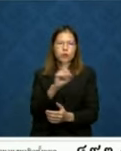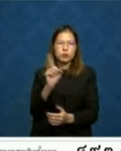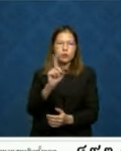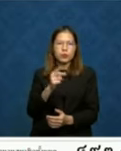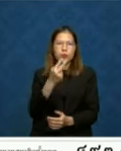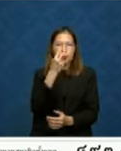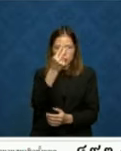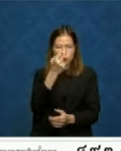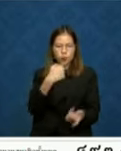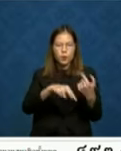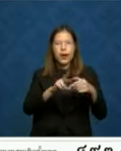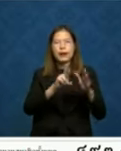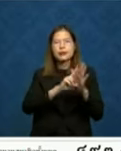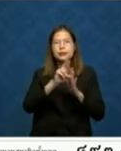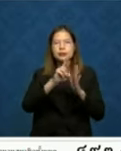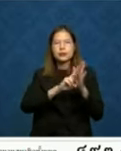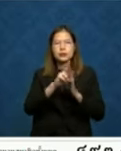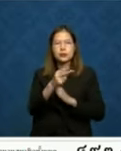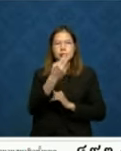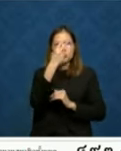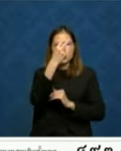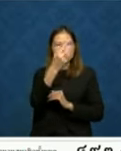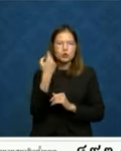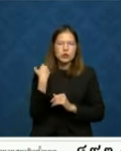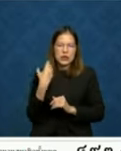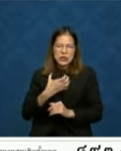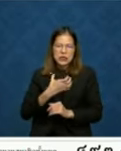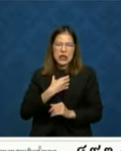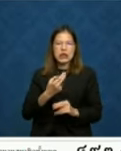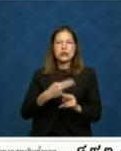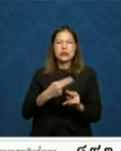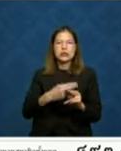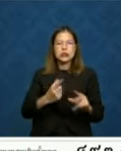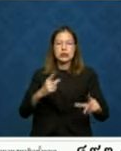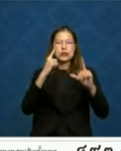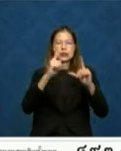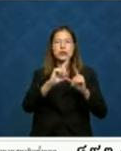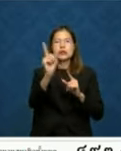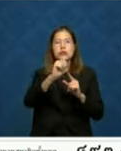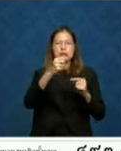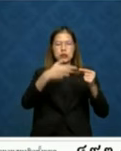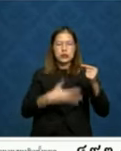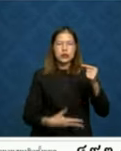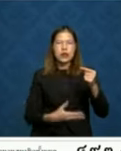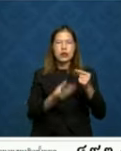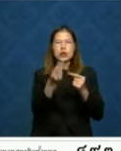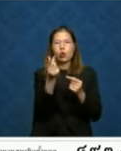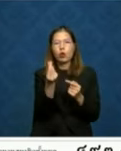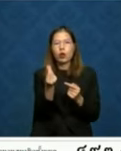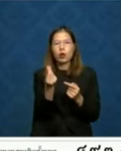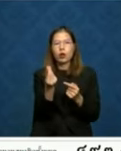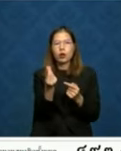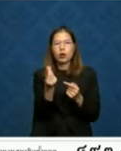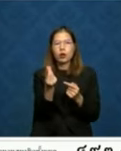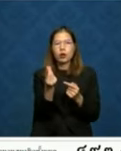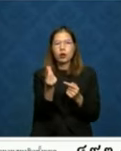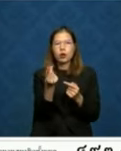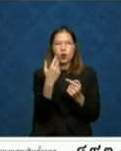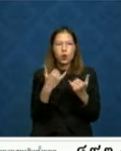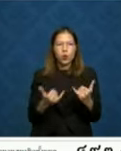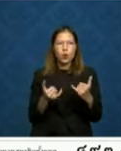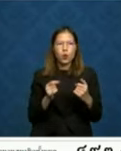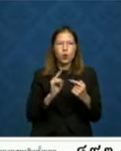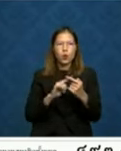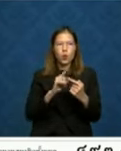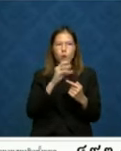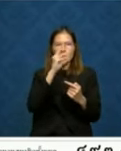สิครับเชียงรายครับจะเอายี่ห้อไหนครับคัดต้นแล้วเท่าไหร่วันนี้เราต้องม